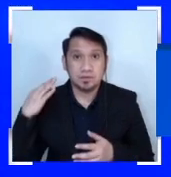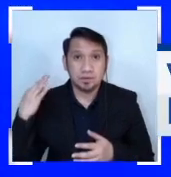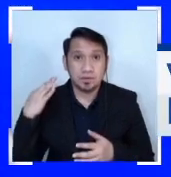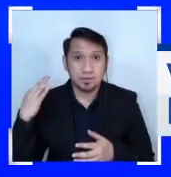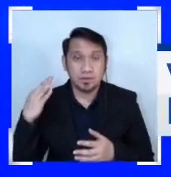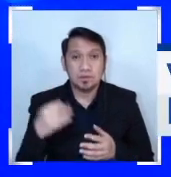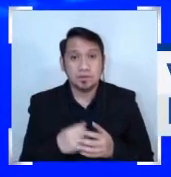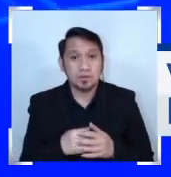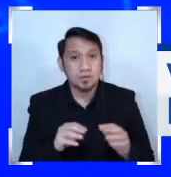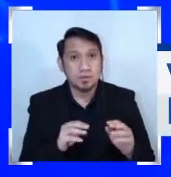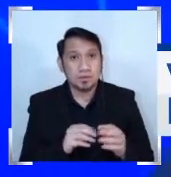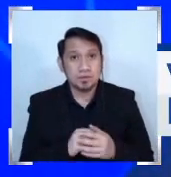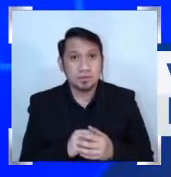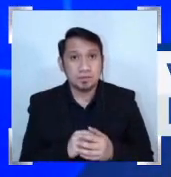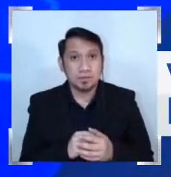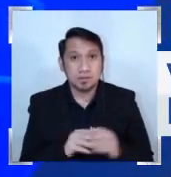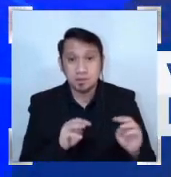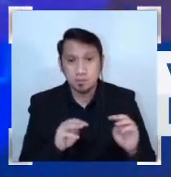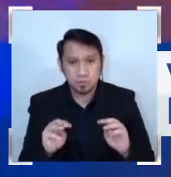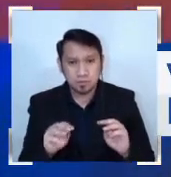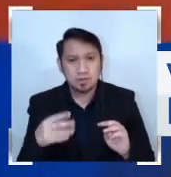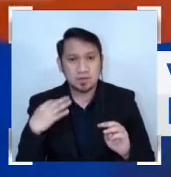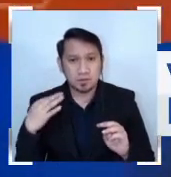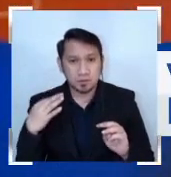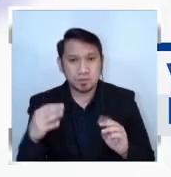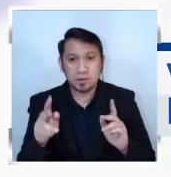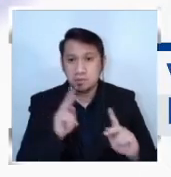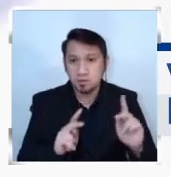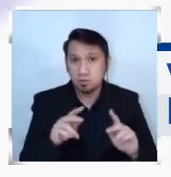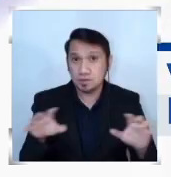that's driven by voluntarism, by civic action that